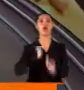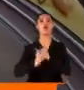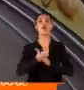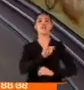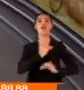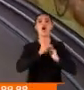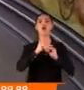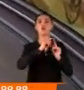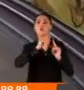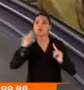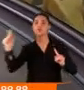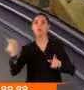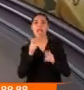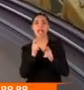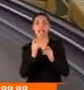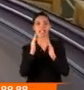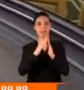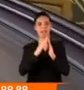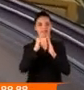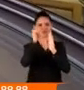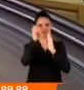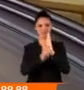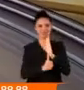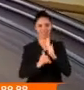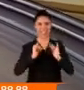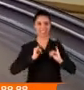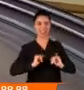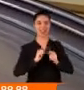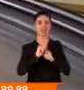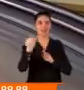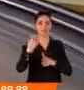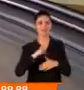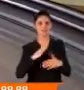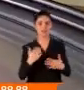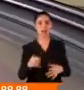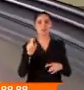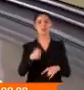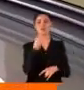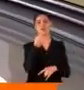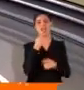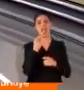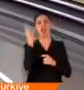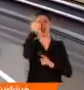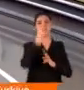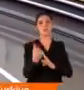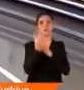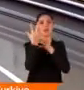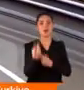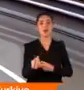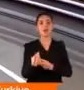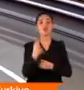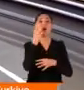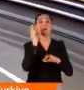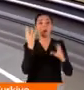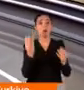Üniversite öğrencileri uzunca bir süredir eğitimlerine evlerinin konforunda uzaktan devam ediyordu. Ancak bu yıl eğitim yüz yüze olacak. Tabii